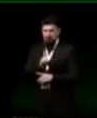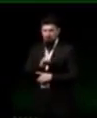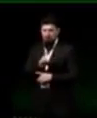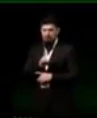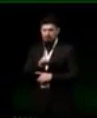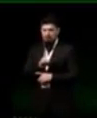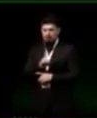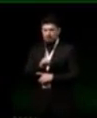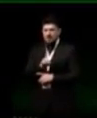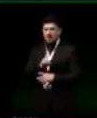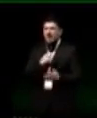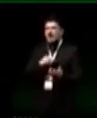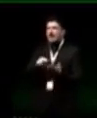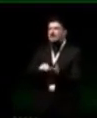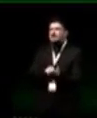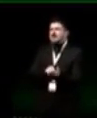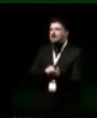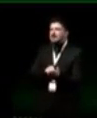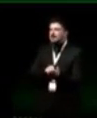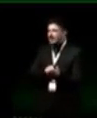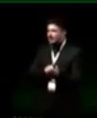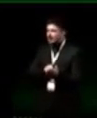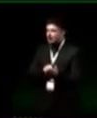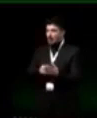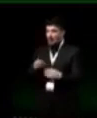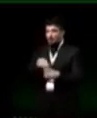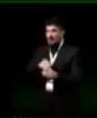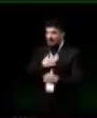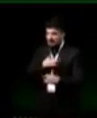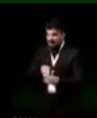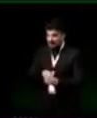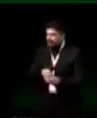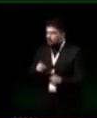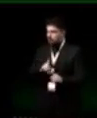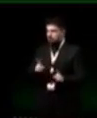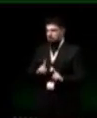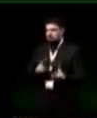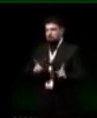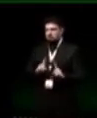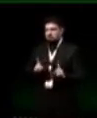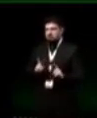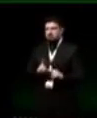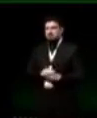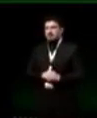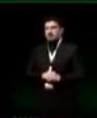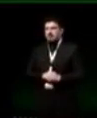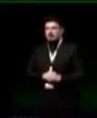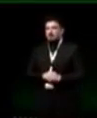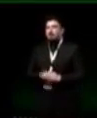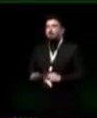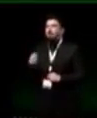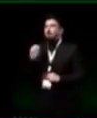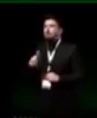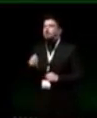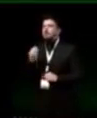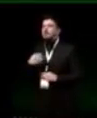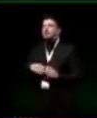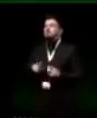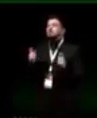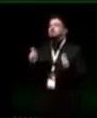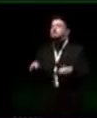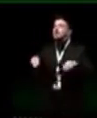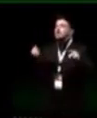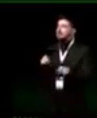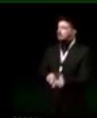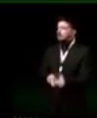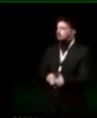mai appartiene al segretario pro tempore, a nessun segretario del Partito Democratico. Voi direte, ma perché parti così? Perché